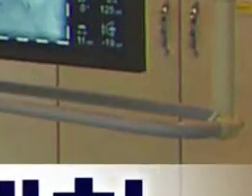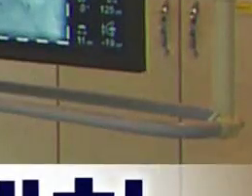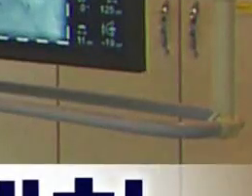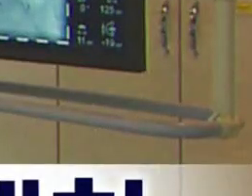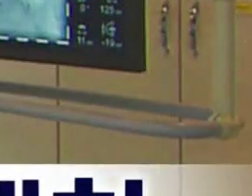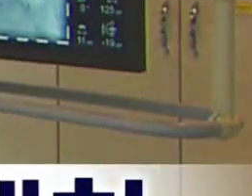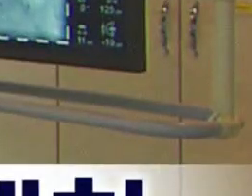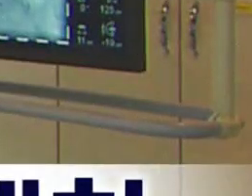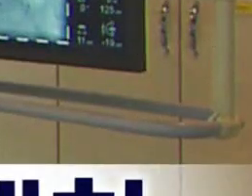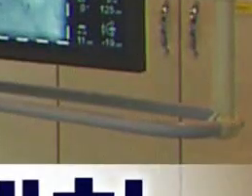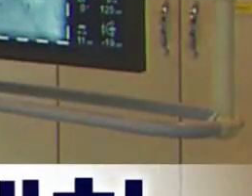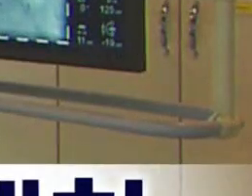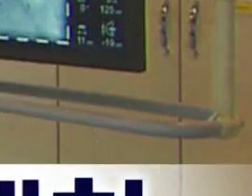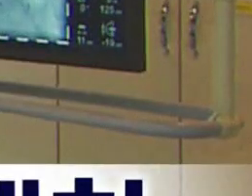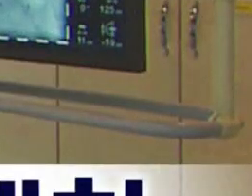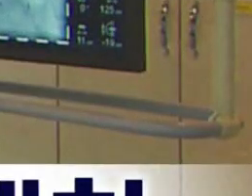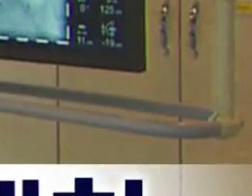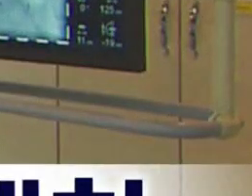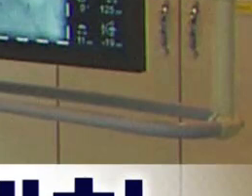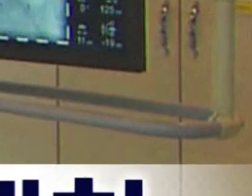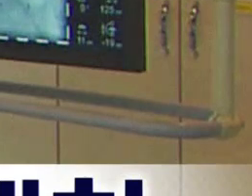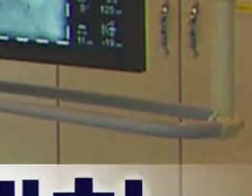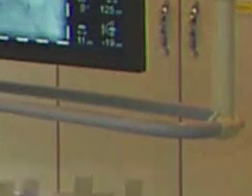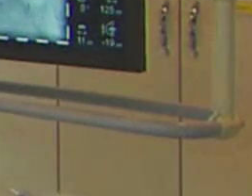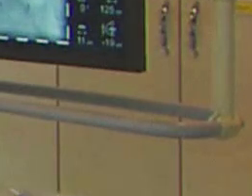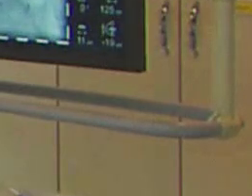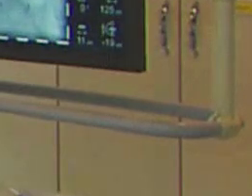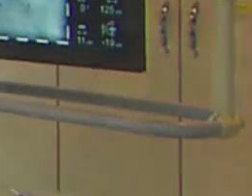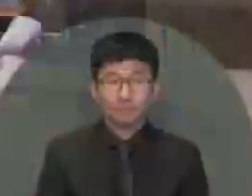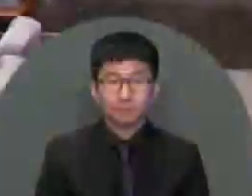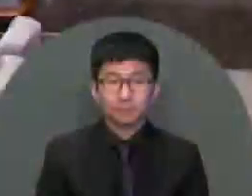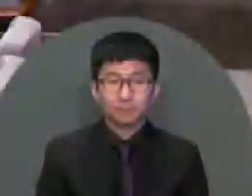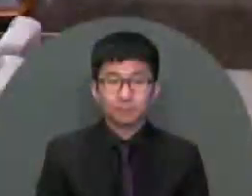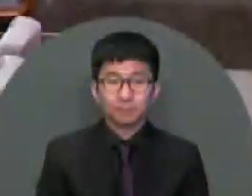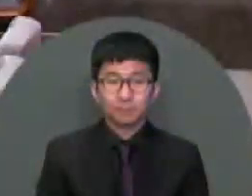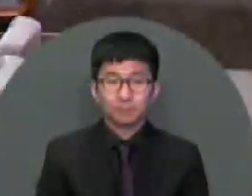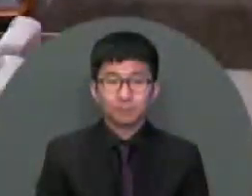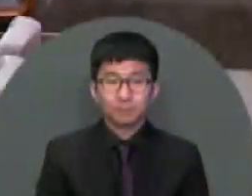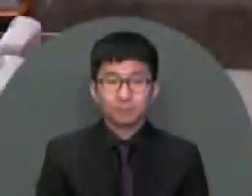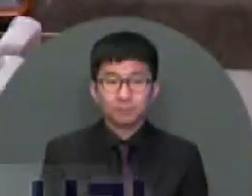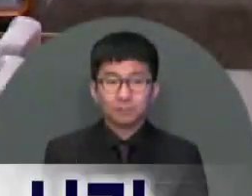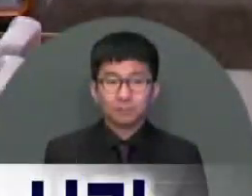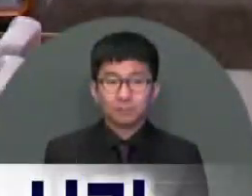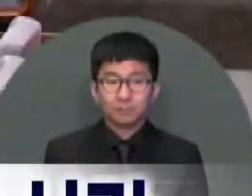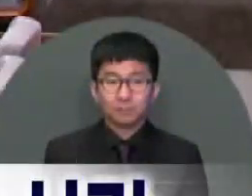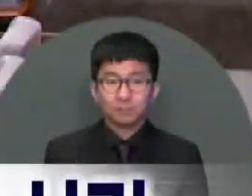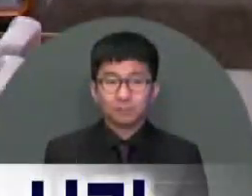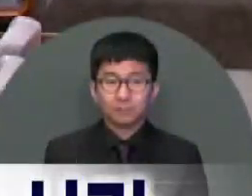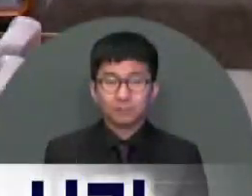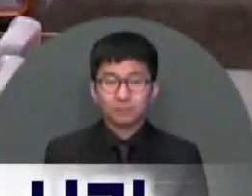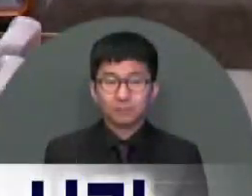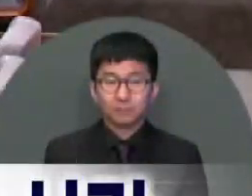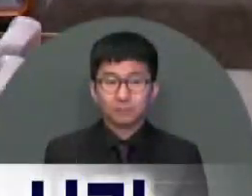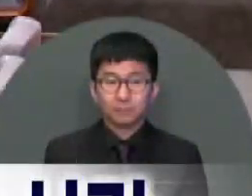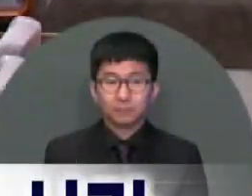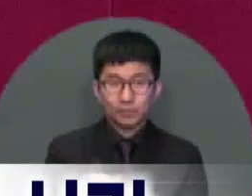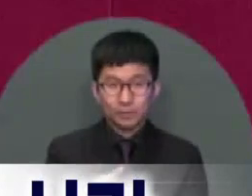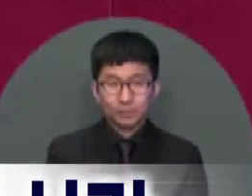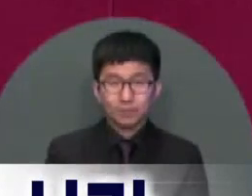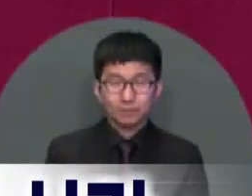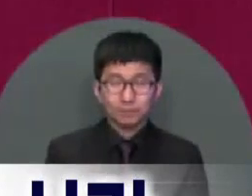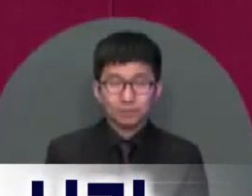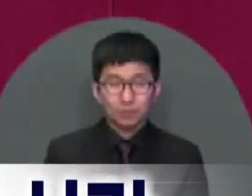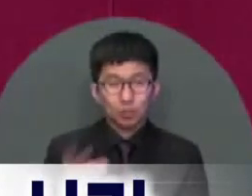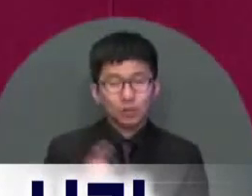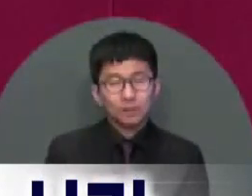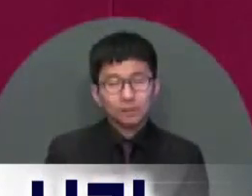심장질환과 뇌혈관 질환을 치료할 의사가 수도권에 집중되면서 지역 의사 부족이 심각하다는 지적이 나왔습니다. 국회